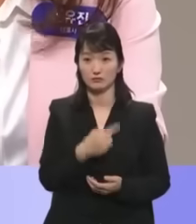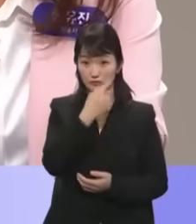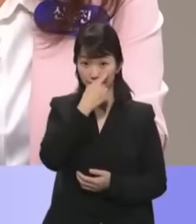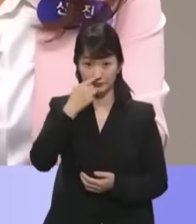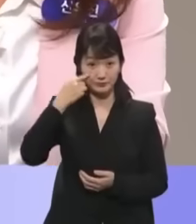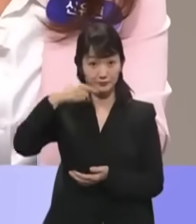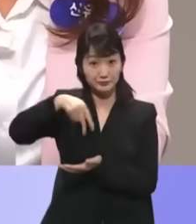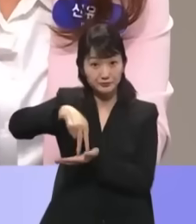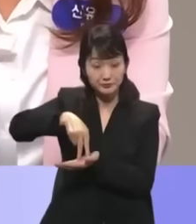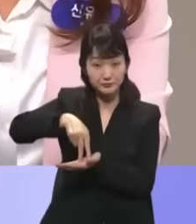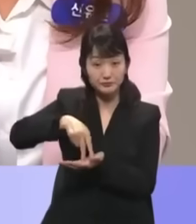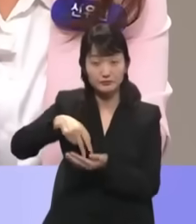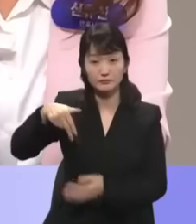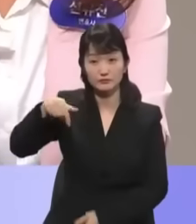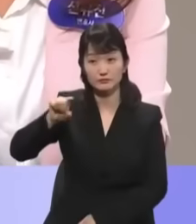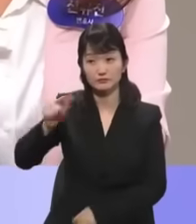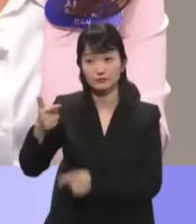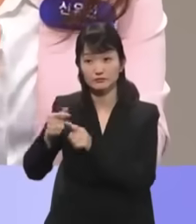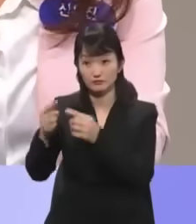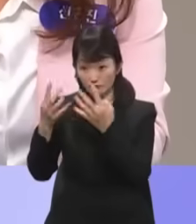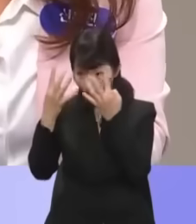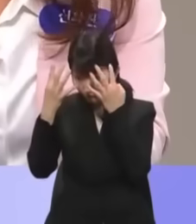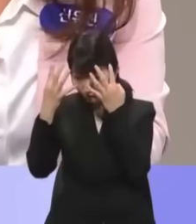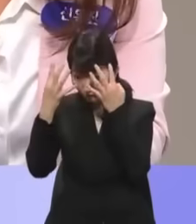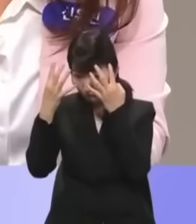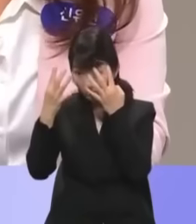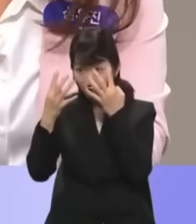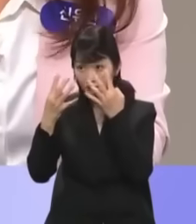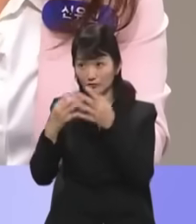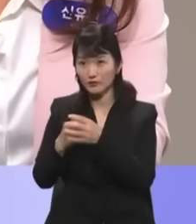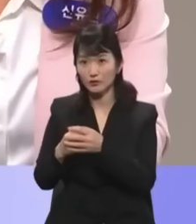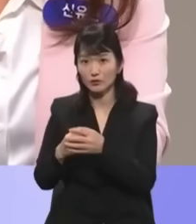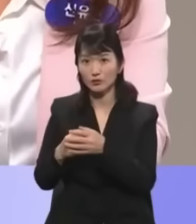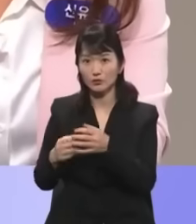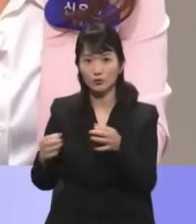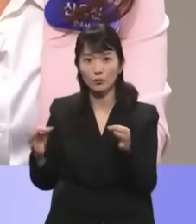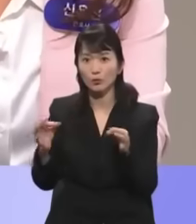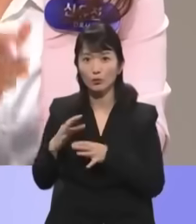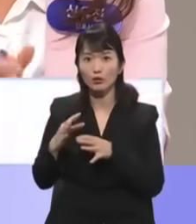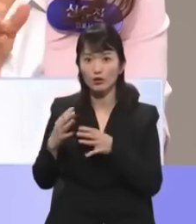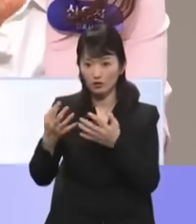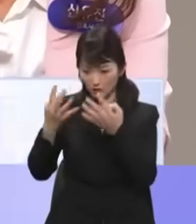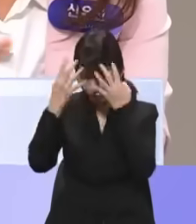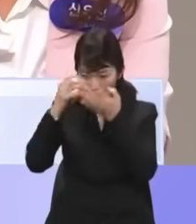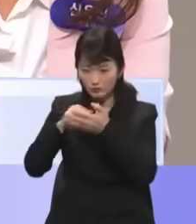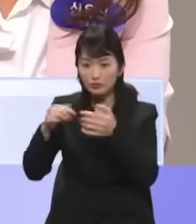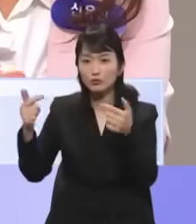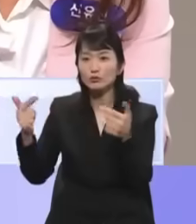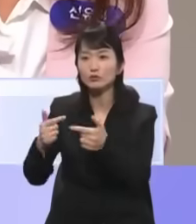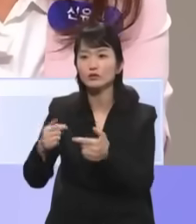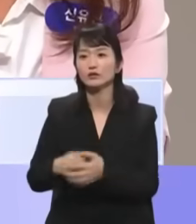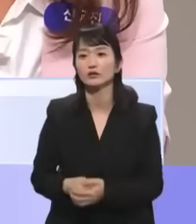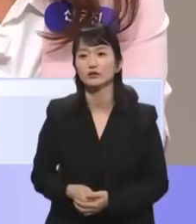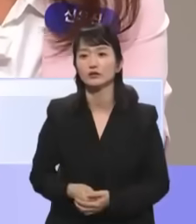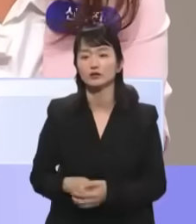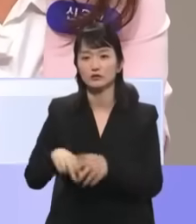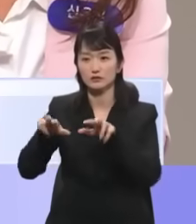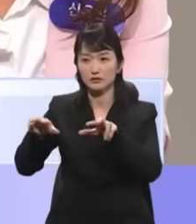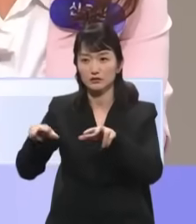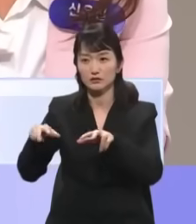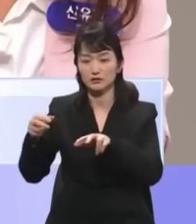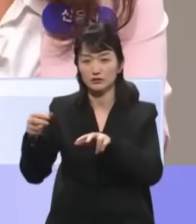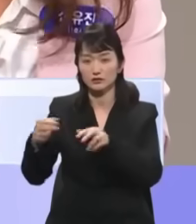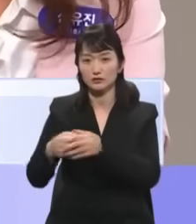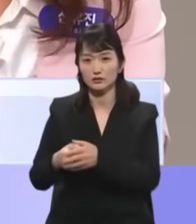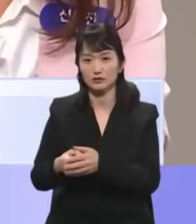된다면 전신은 양영이 획기적으로 줄어들 것이거든요 성량이 본인은 사실은 지금 누범 가중 기간에